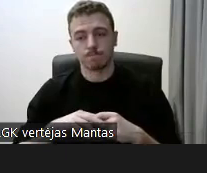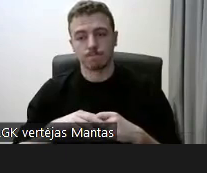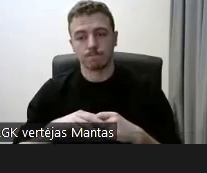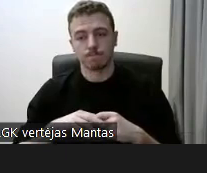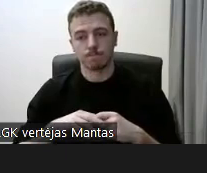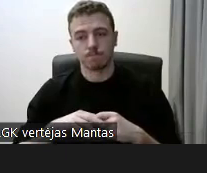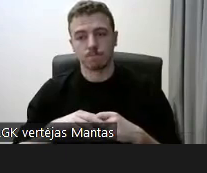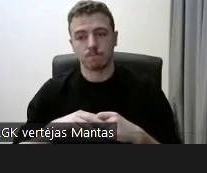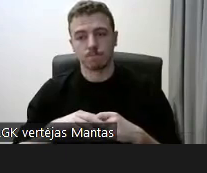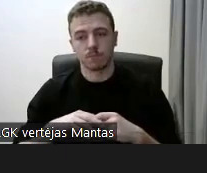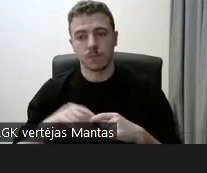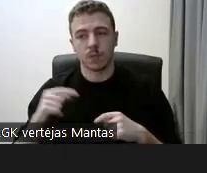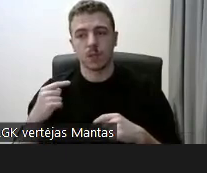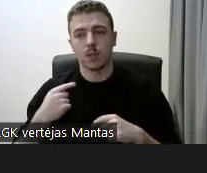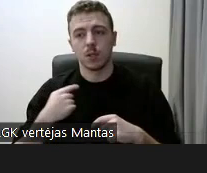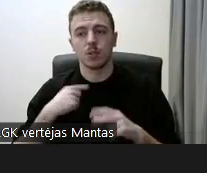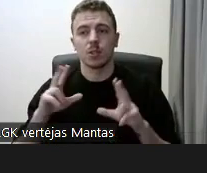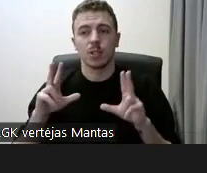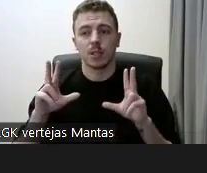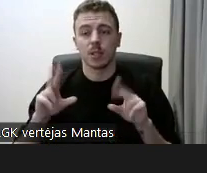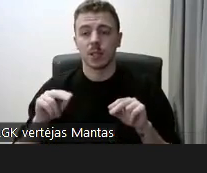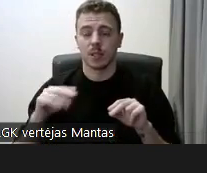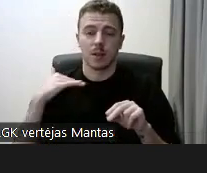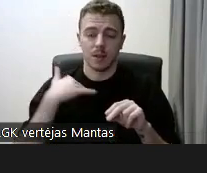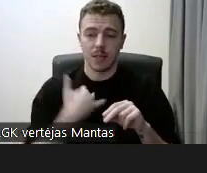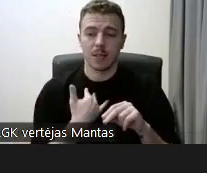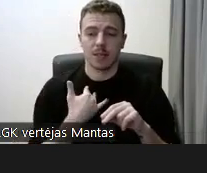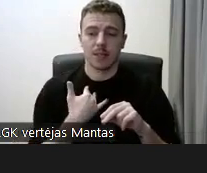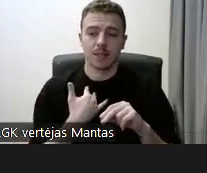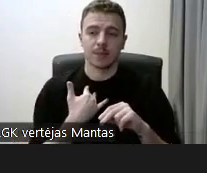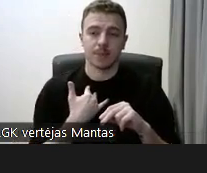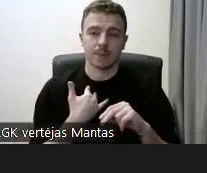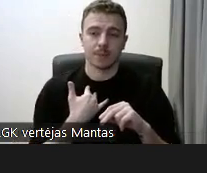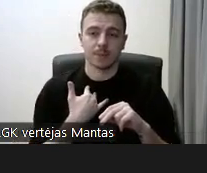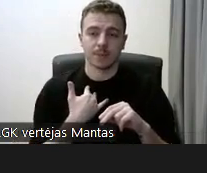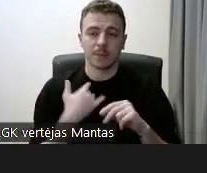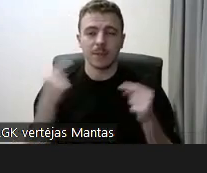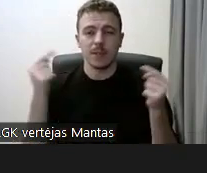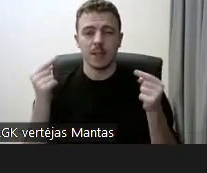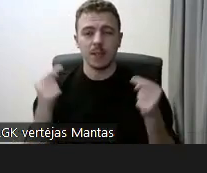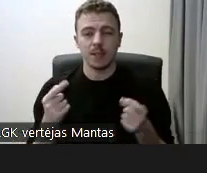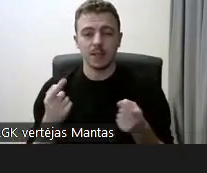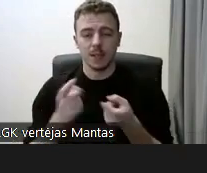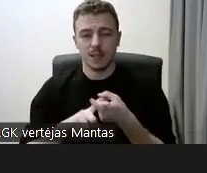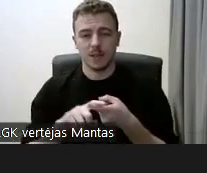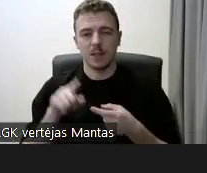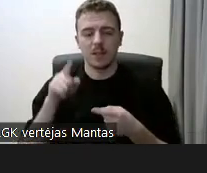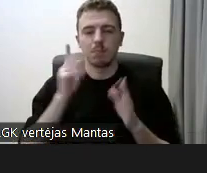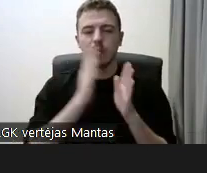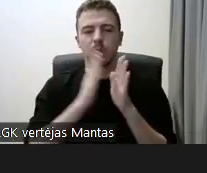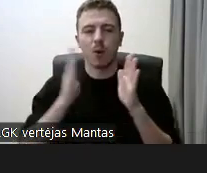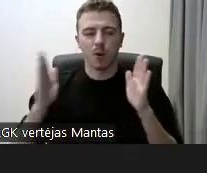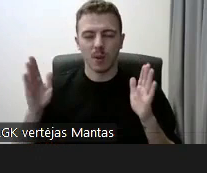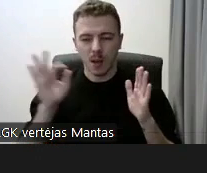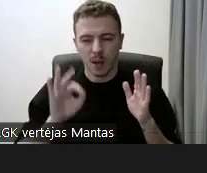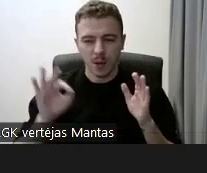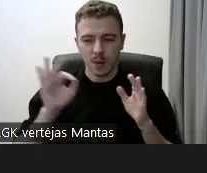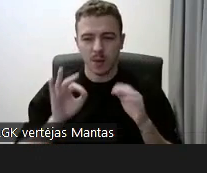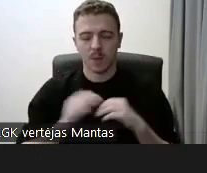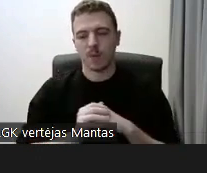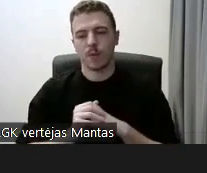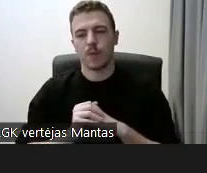Aš tikrai esu nustebinta statistikos, kas liečia bibliotekas.